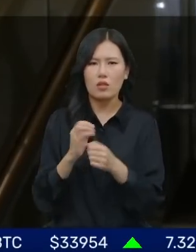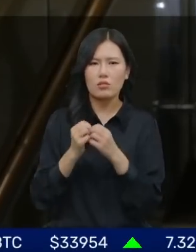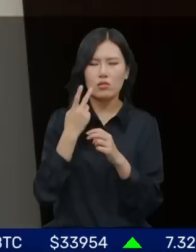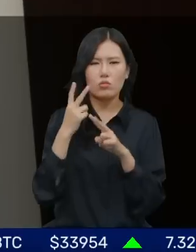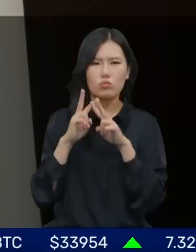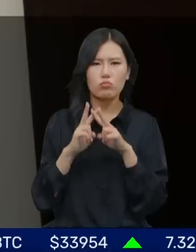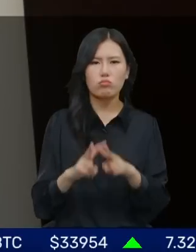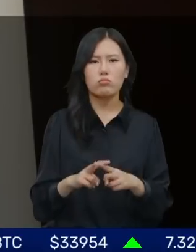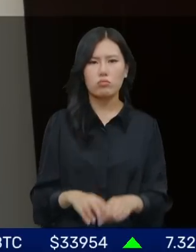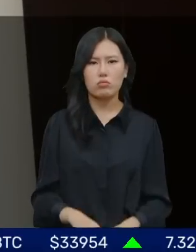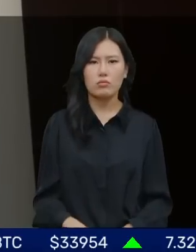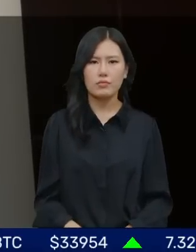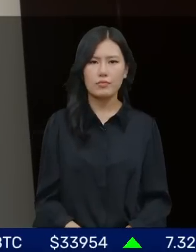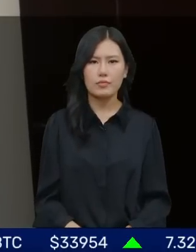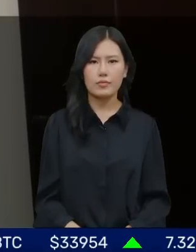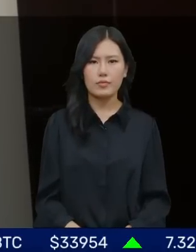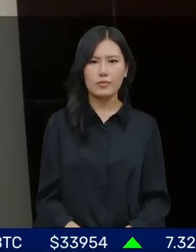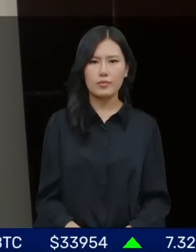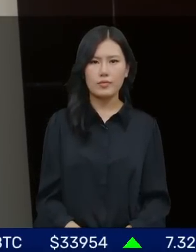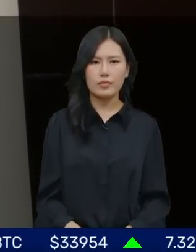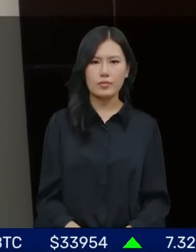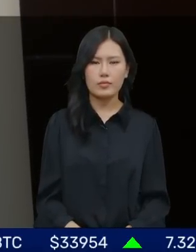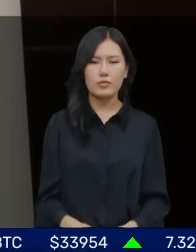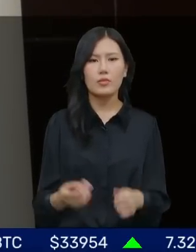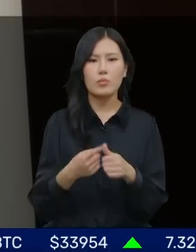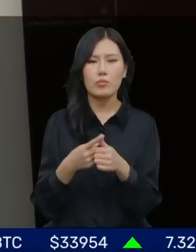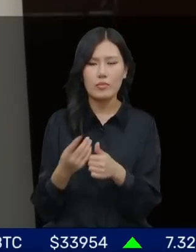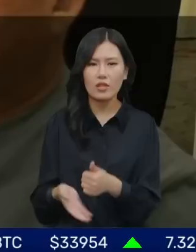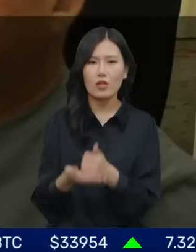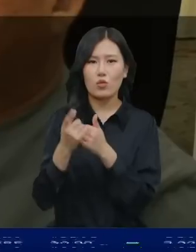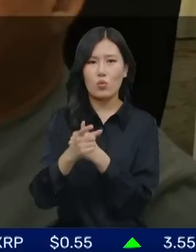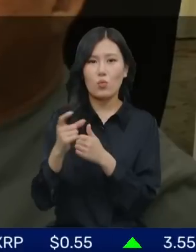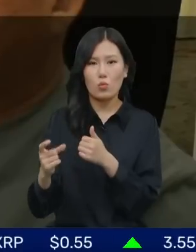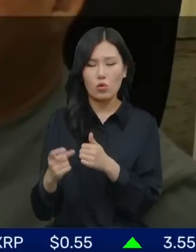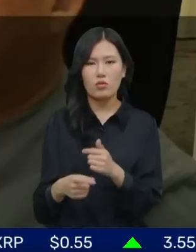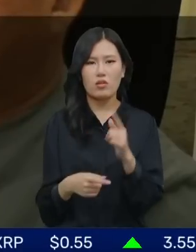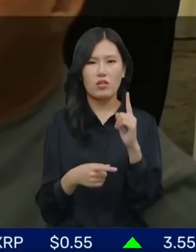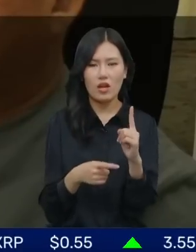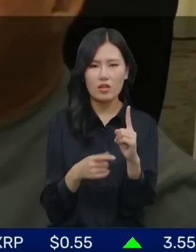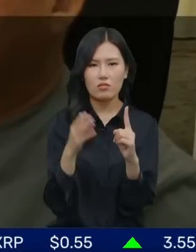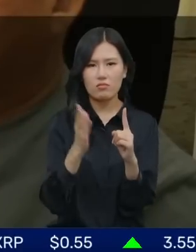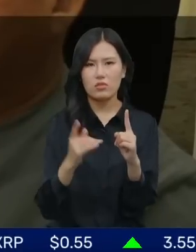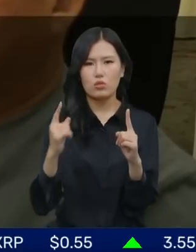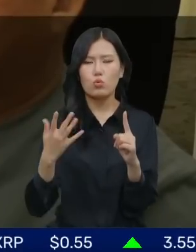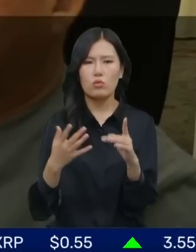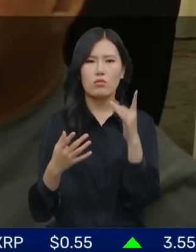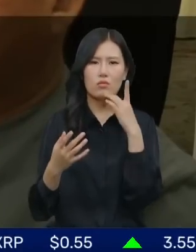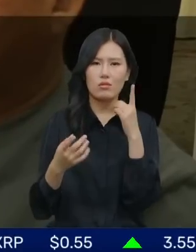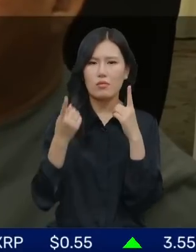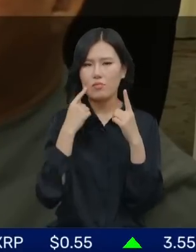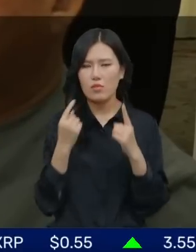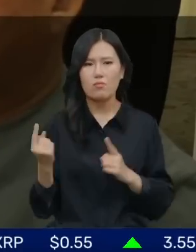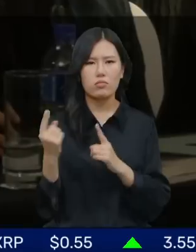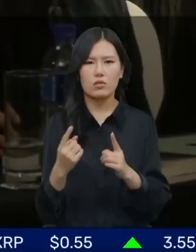ажиллагаануудыг хэрэгжүүлж байна. Мөн жагсаалтаар нэр дэвшигчдийг бичгтээ нэгийг харьцах нь нэг буюу эрэгтэй эмэгтэй гэсэн байдлаар